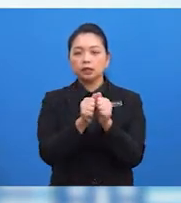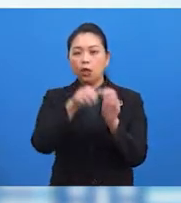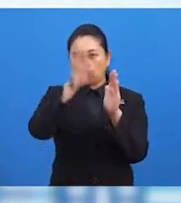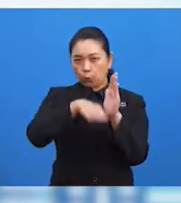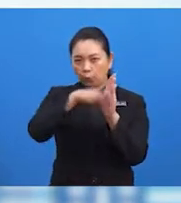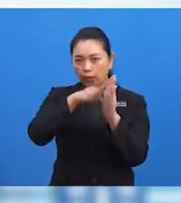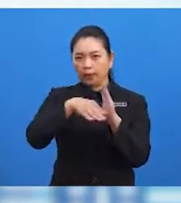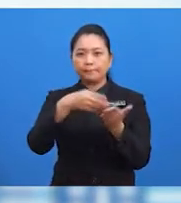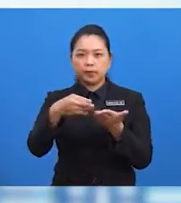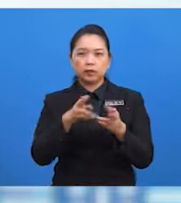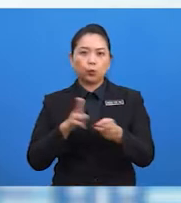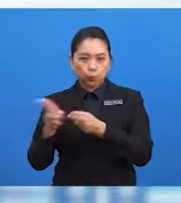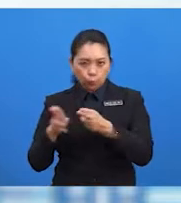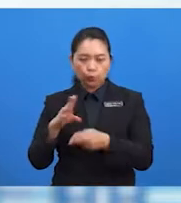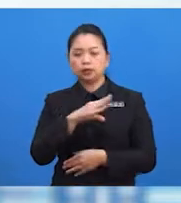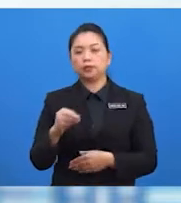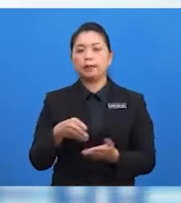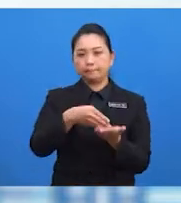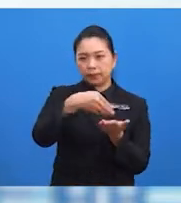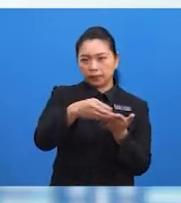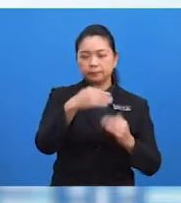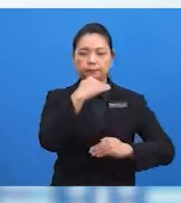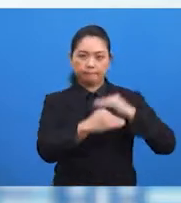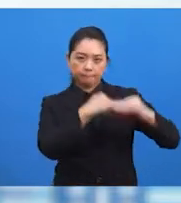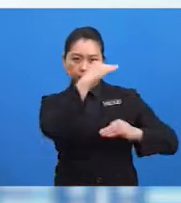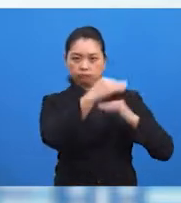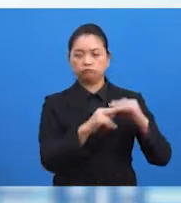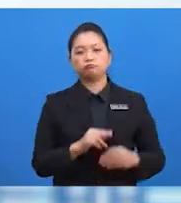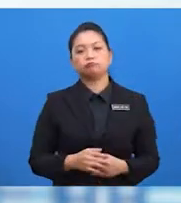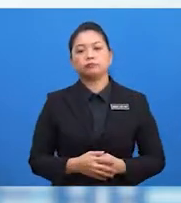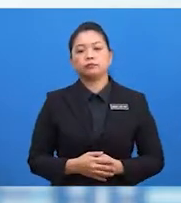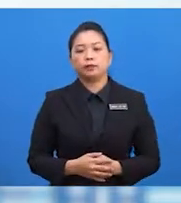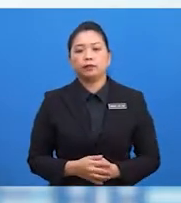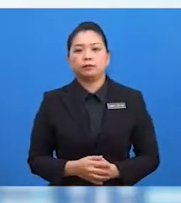mengurangkan perbelanjaan mengurus dan perbelanjaan pembangunan.